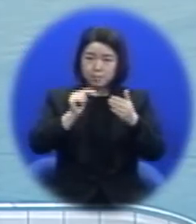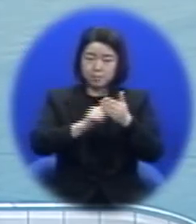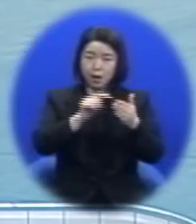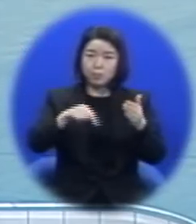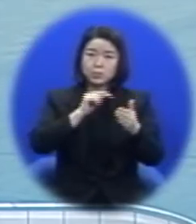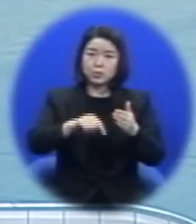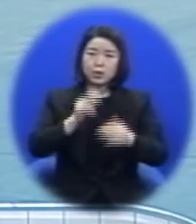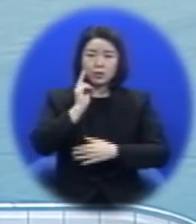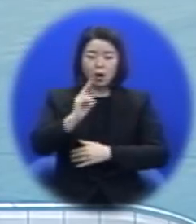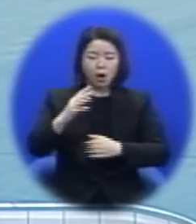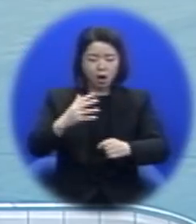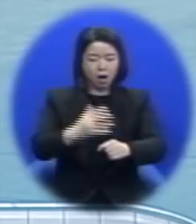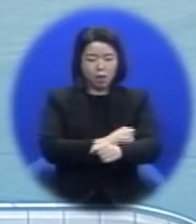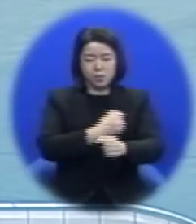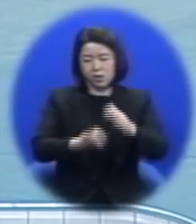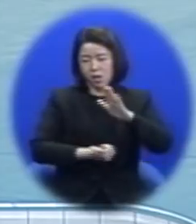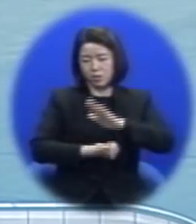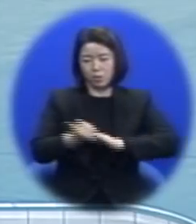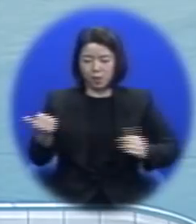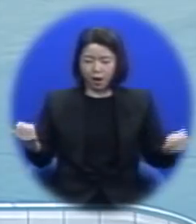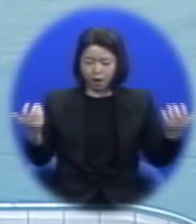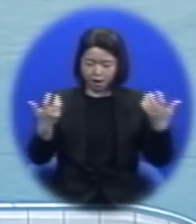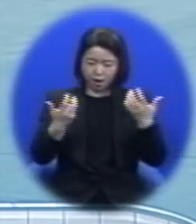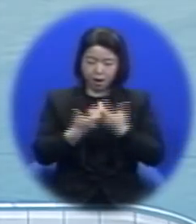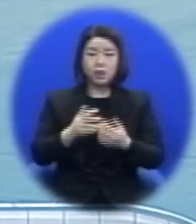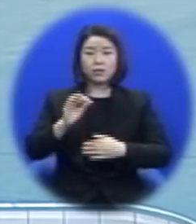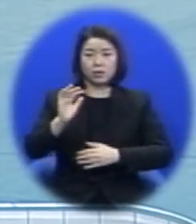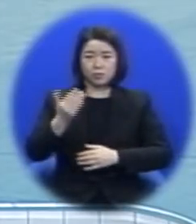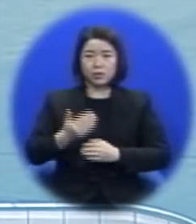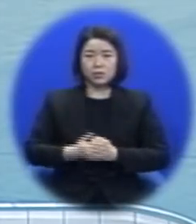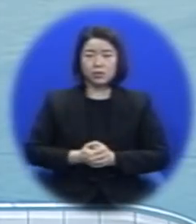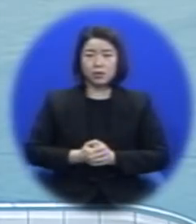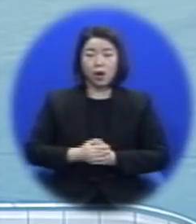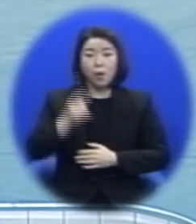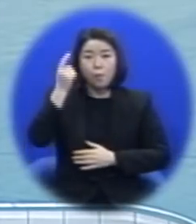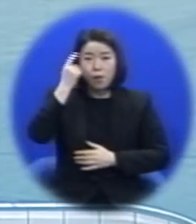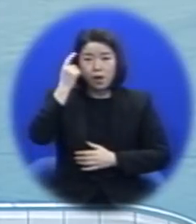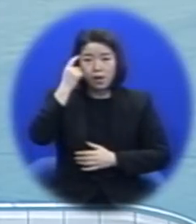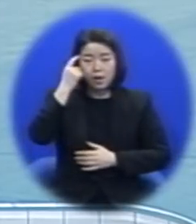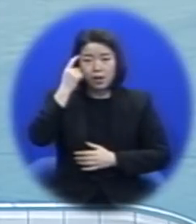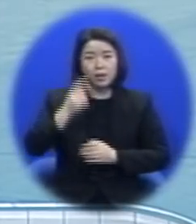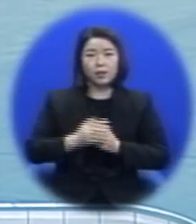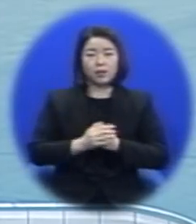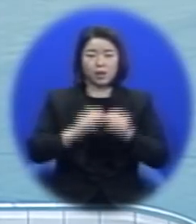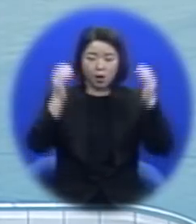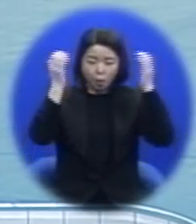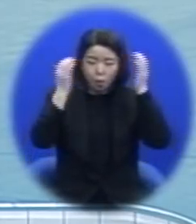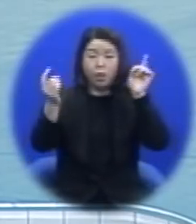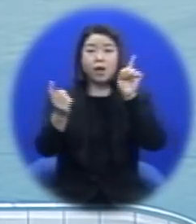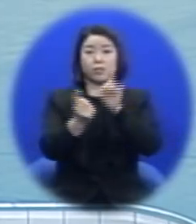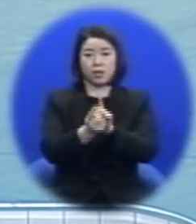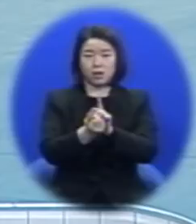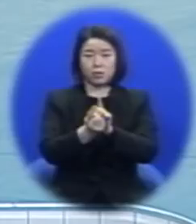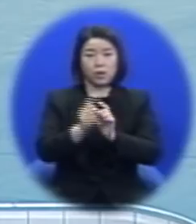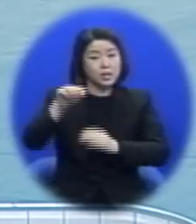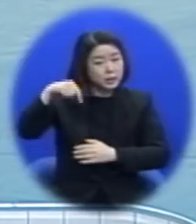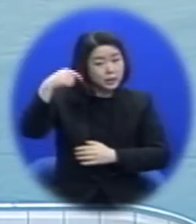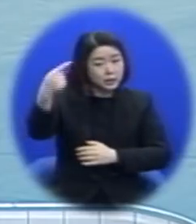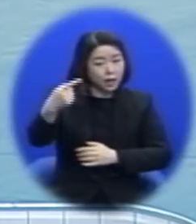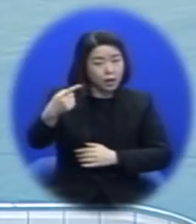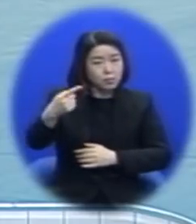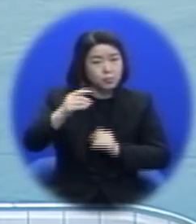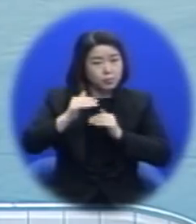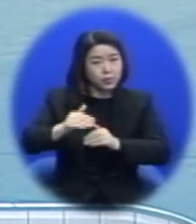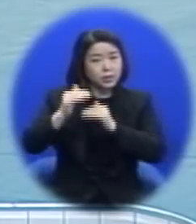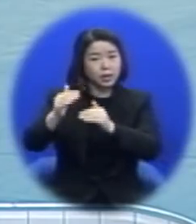너무나 엄청난 소망이 넘치게 됐다는 거예요. 왜? 고난을 당하고 그 다음 단계가